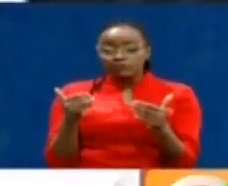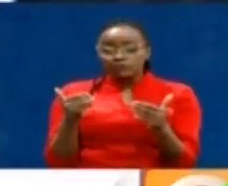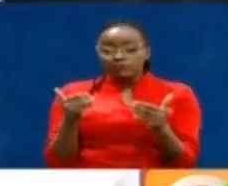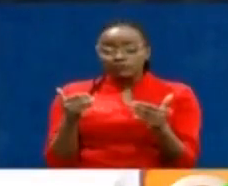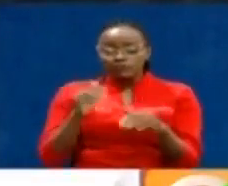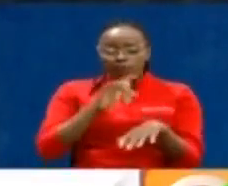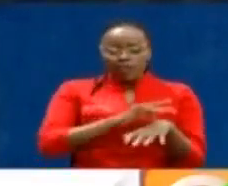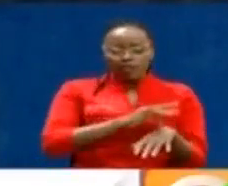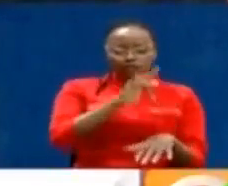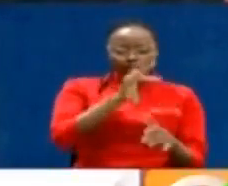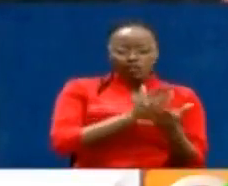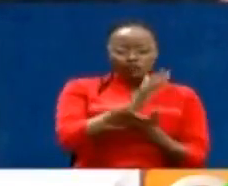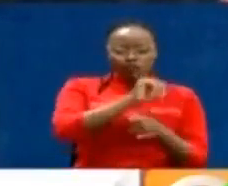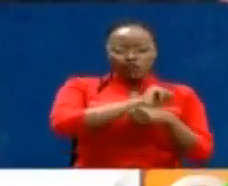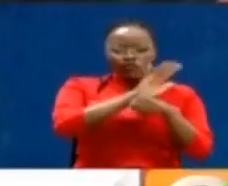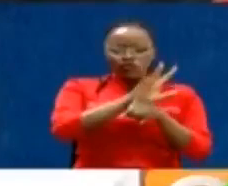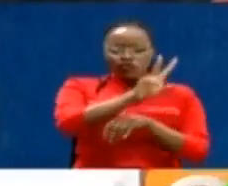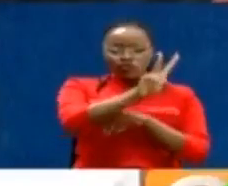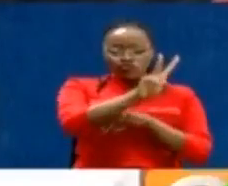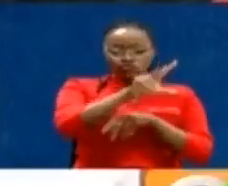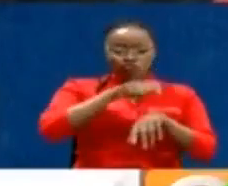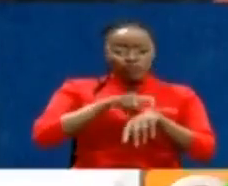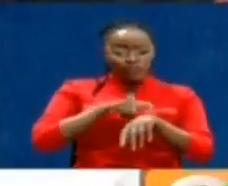na virusi hivi kwa awamu mbili.